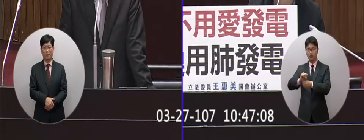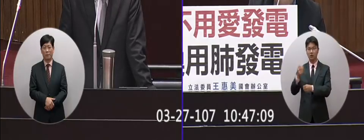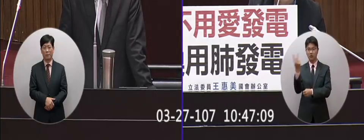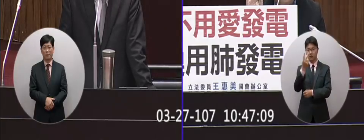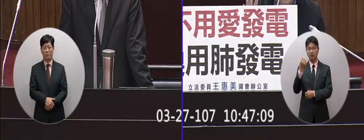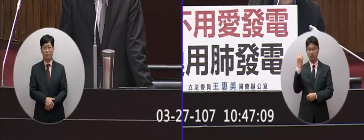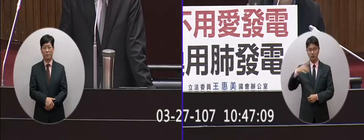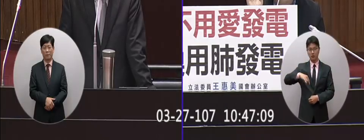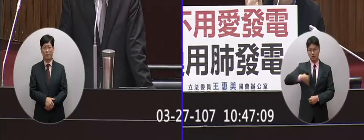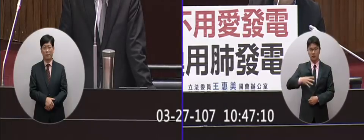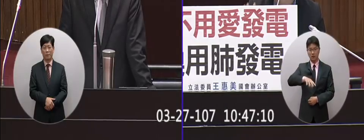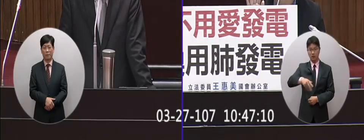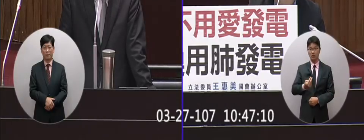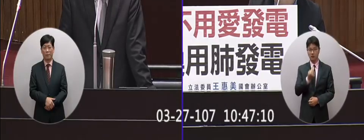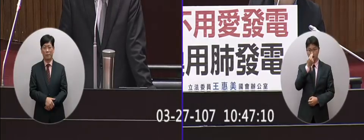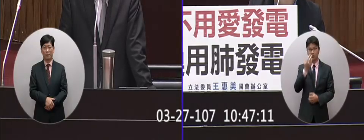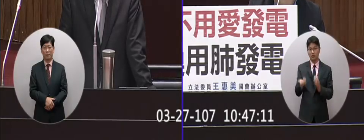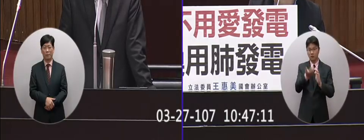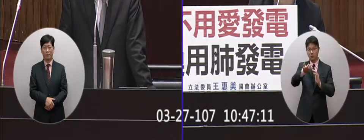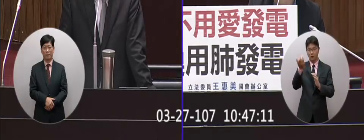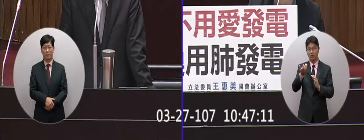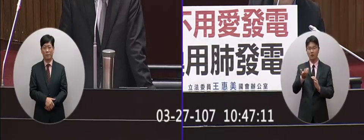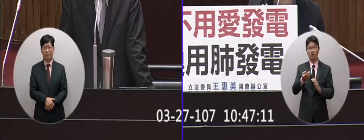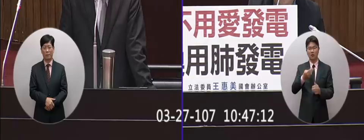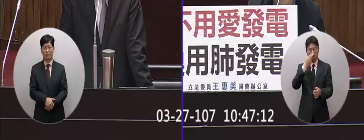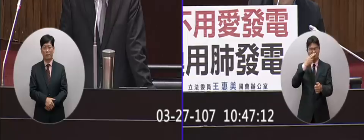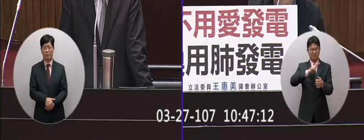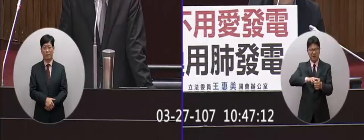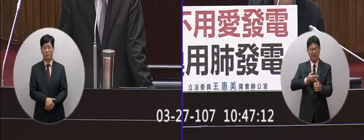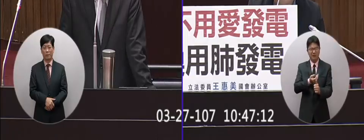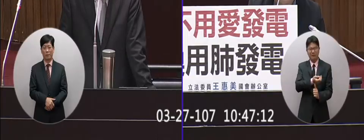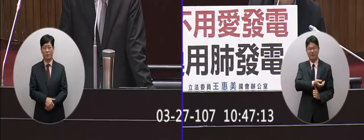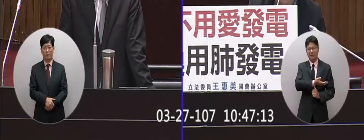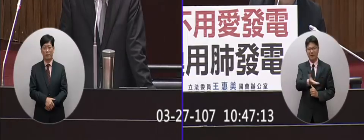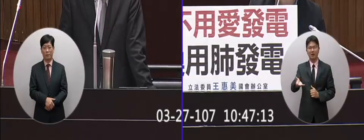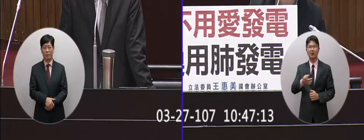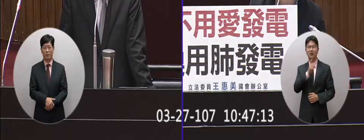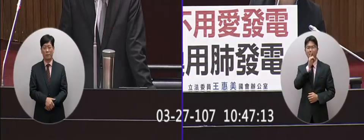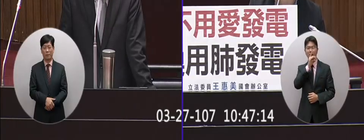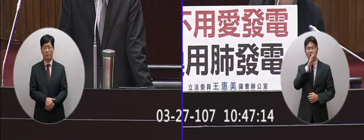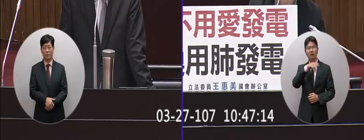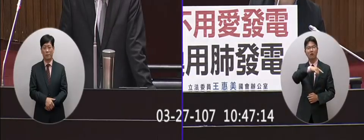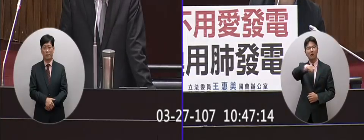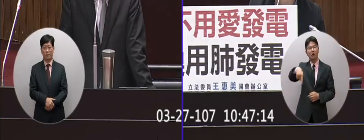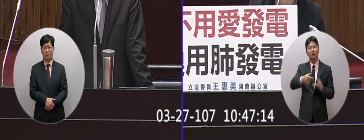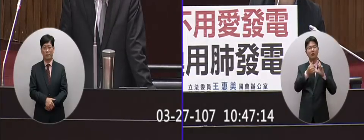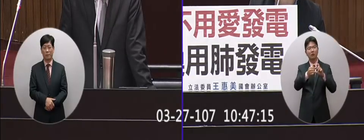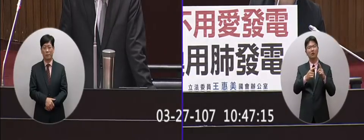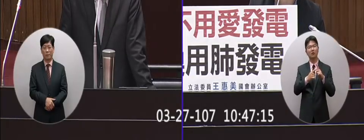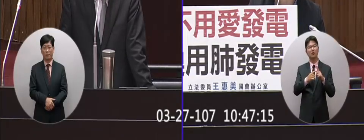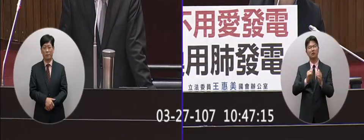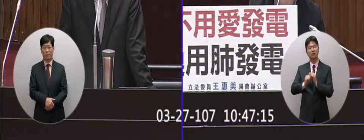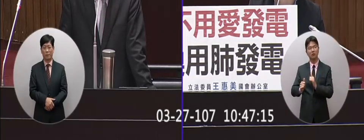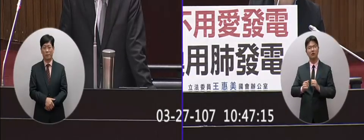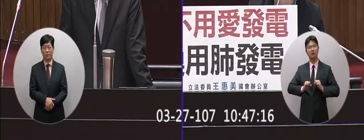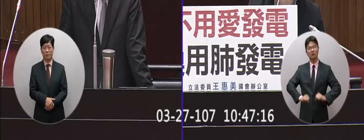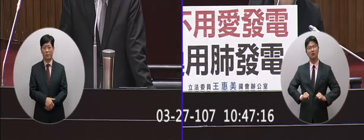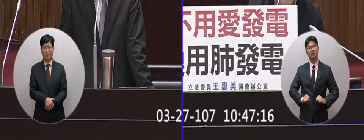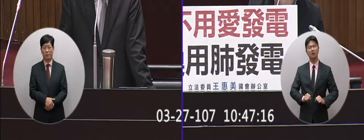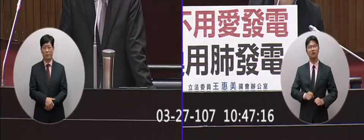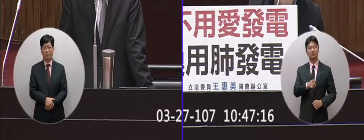燃气，不断的荼毒我们中部人民的一个健康。那你是把我们中部的人民当做